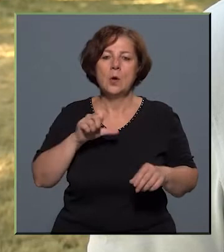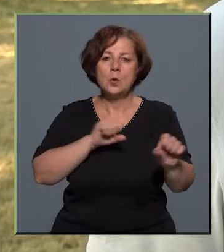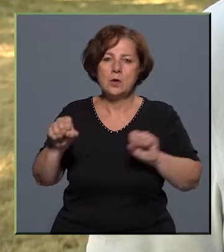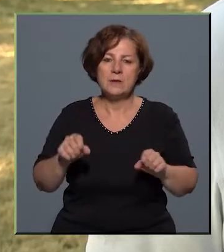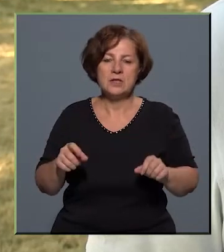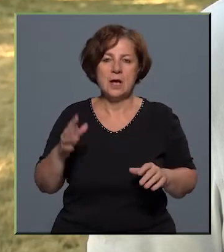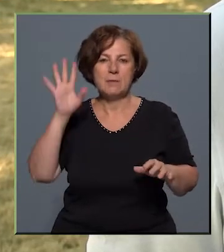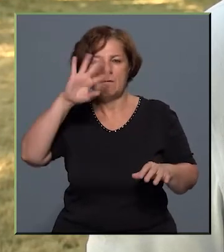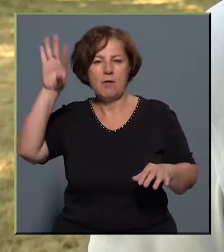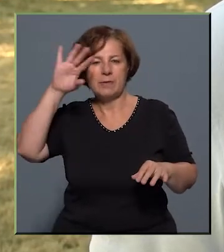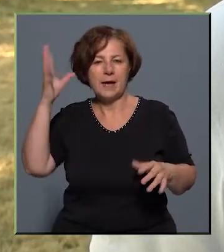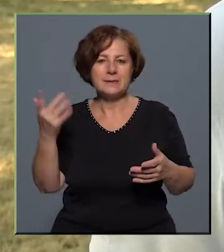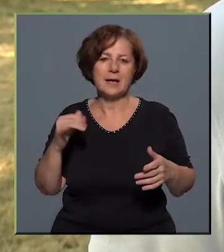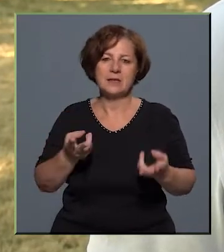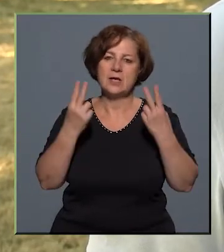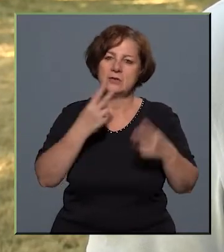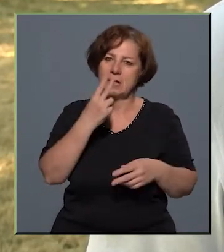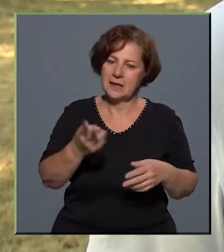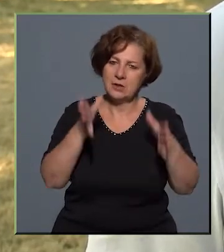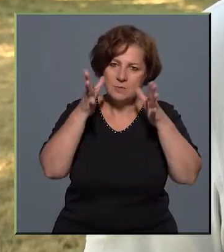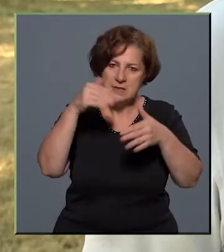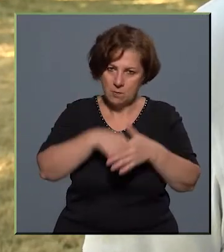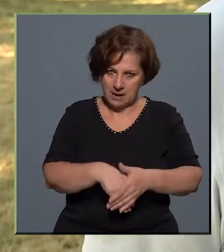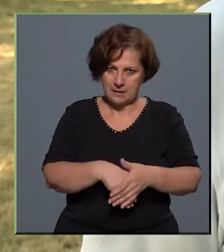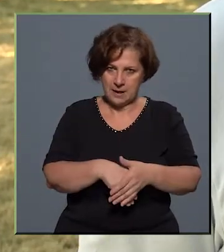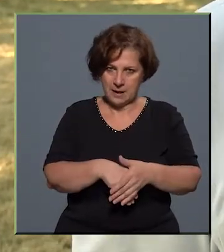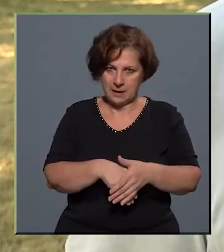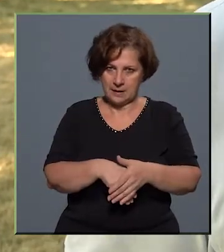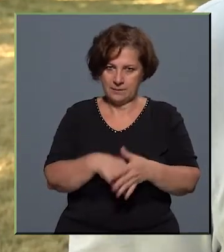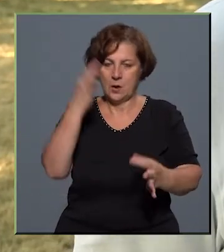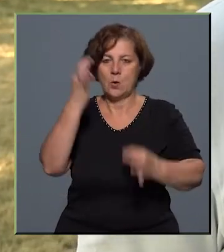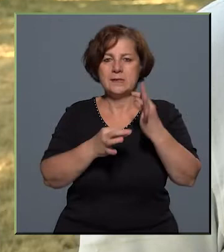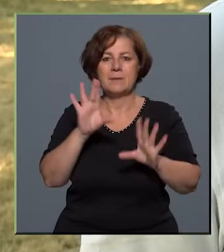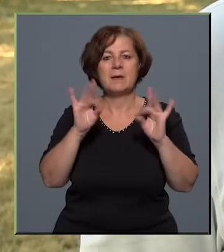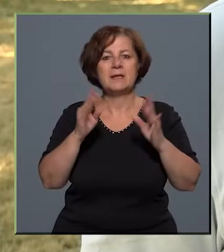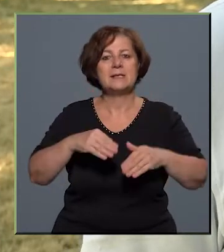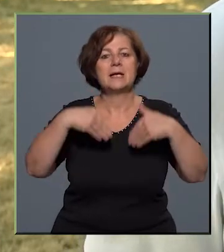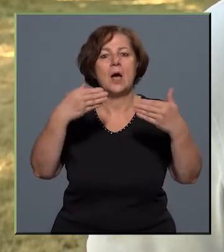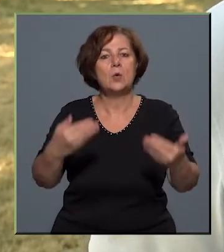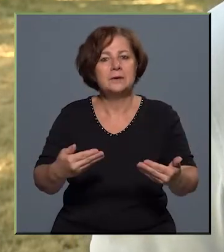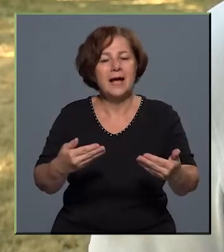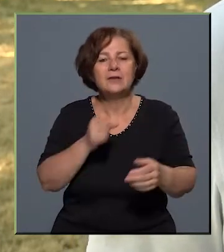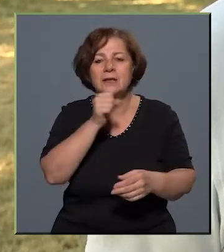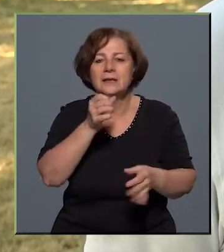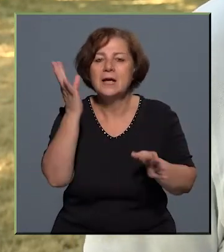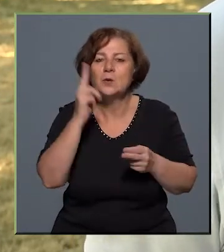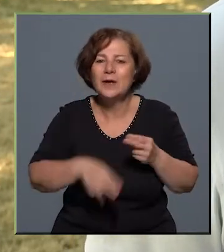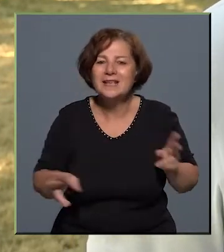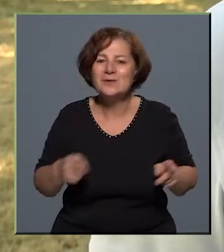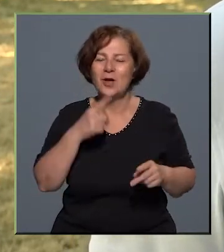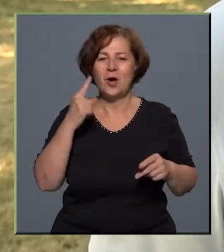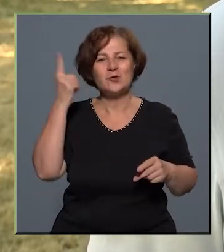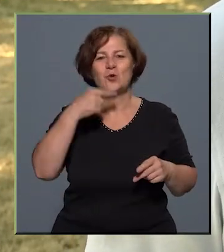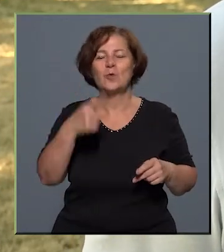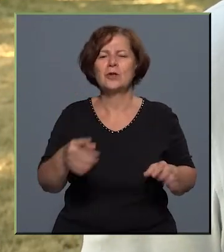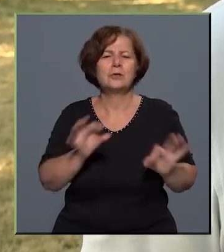ebben fantáziát és lehetőséget látunk, és bízom benne, hogy szeptember 10-e után, hogy egy interjú készül, akkor azt tudom